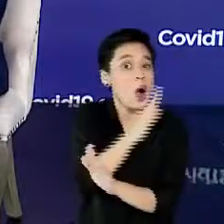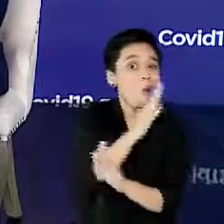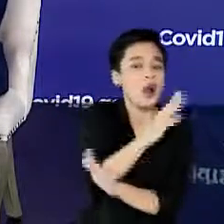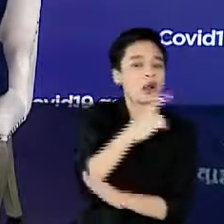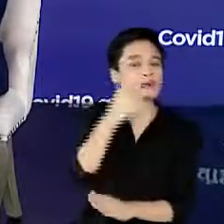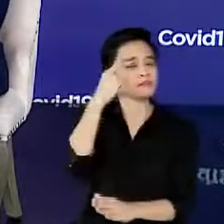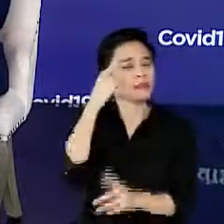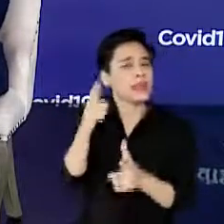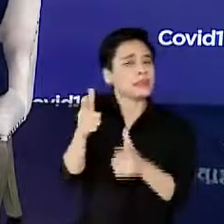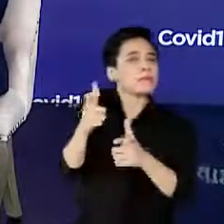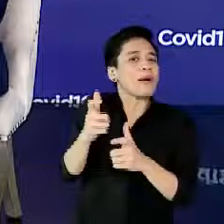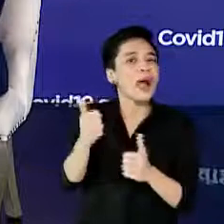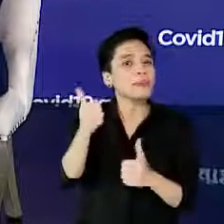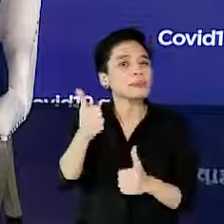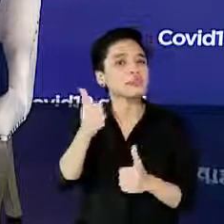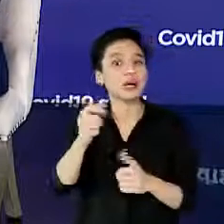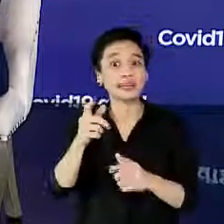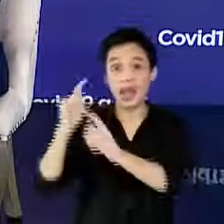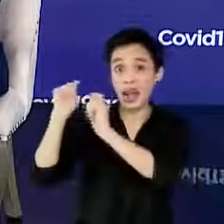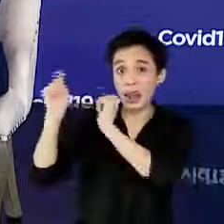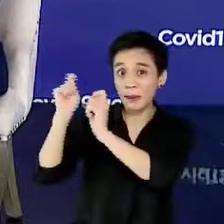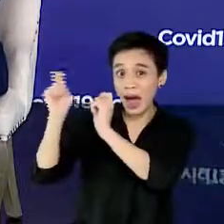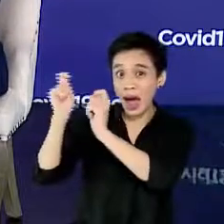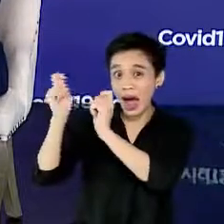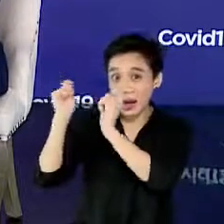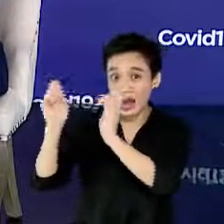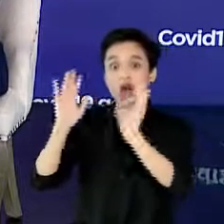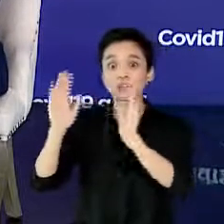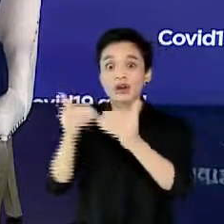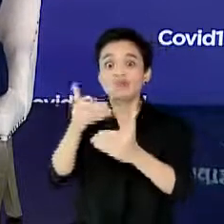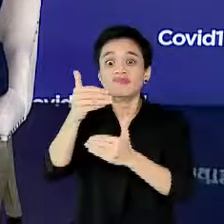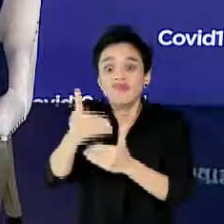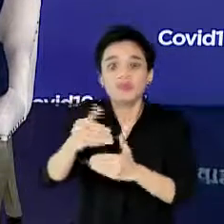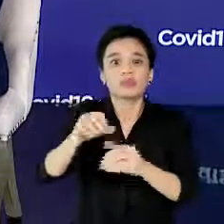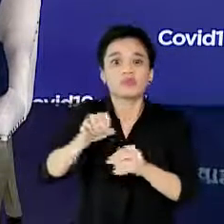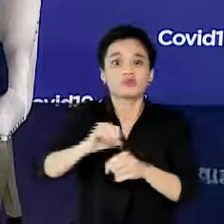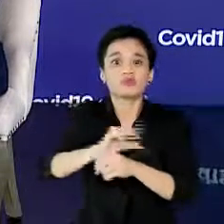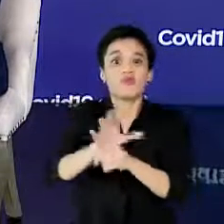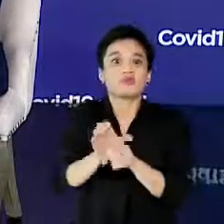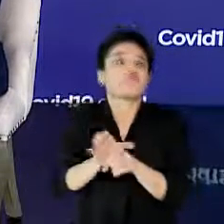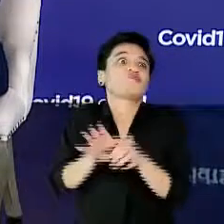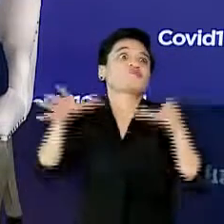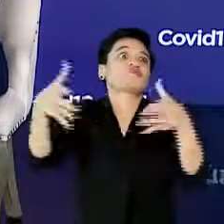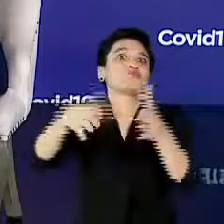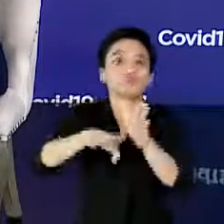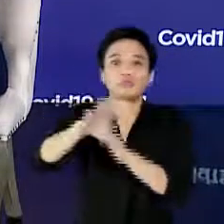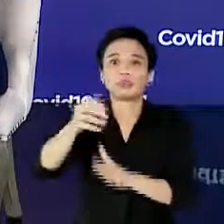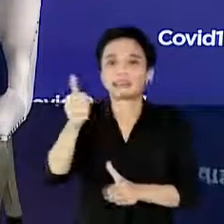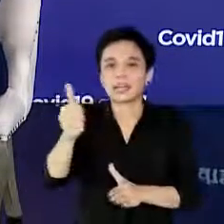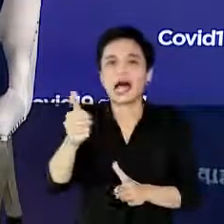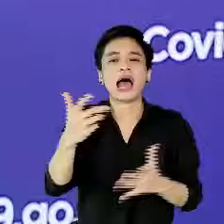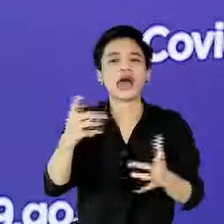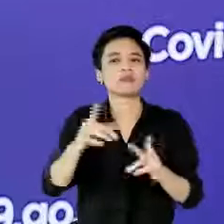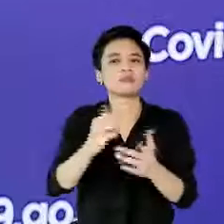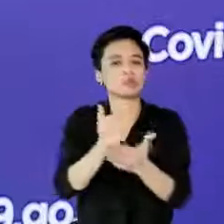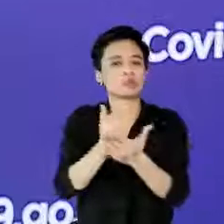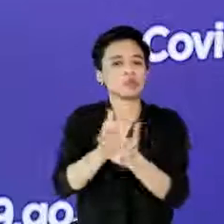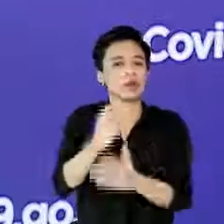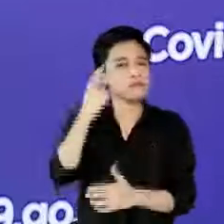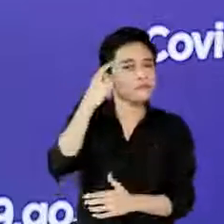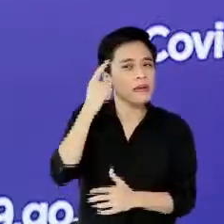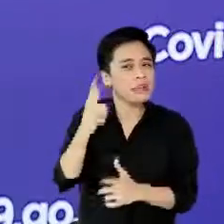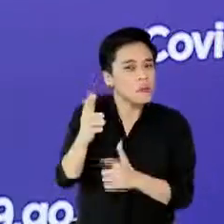lebaran ini akan menimbulkan ledakan seperti itu tapi sebenarnya pemerintah sudah ada antisipasi sebenarnya dari